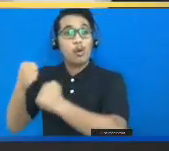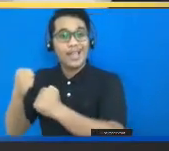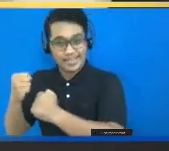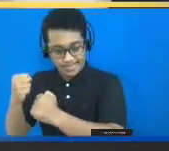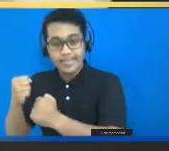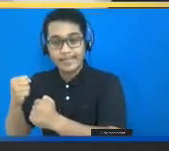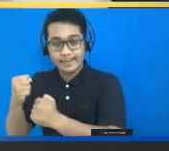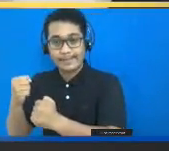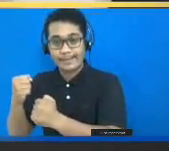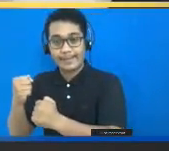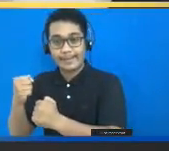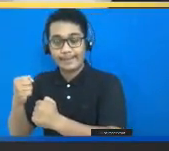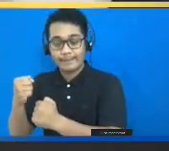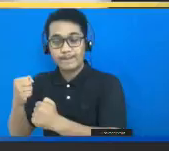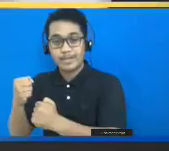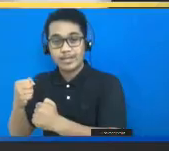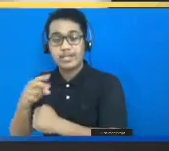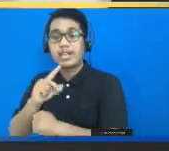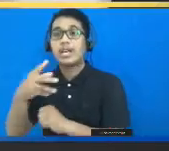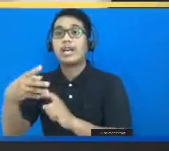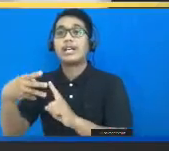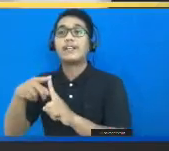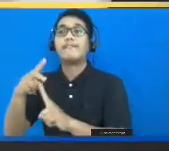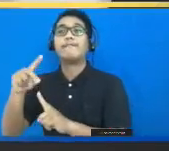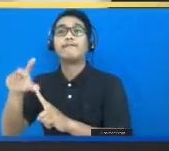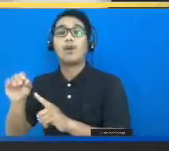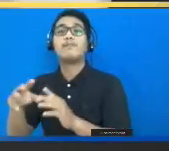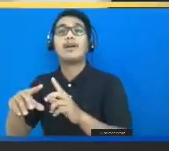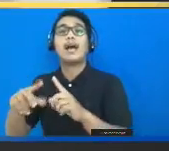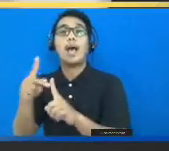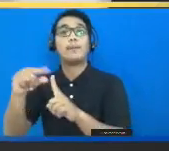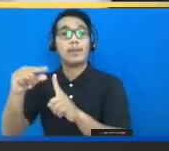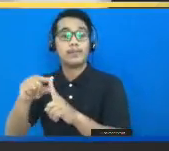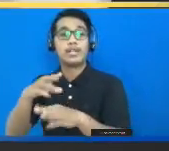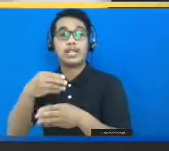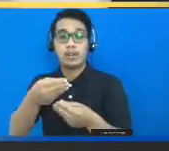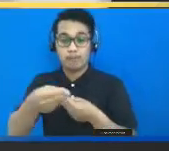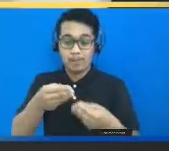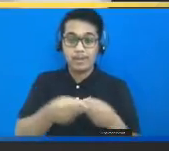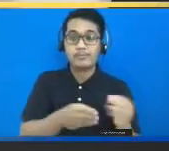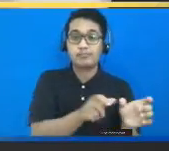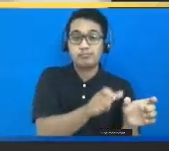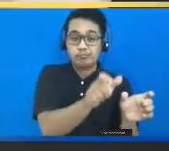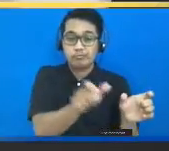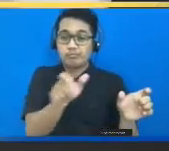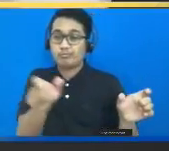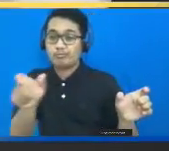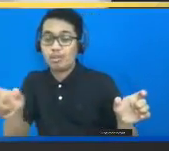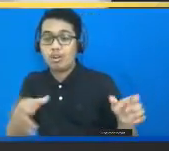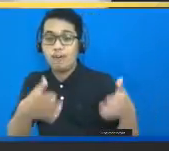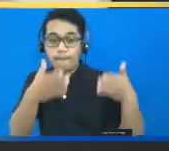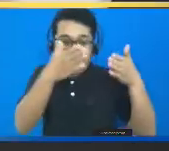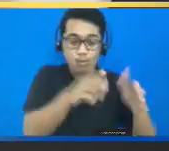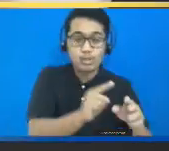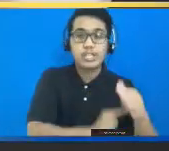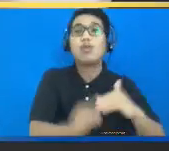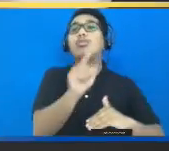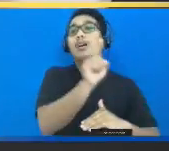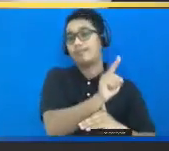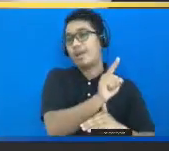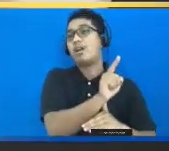itu ya dengar atau HPP belanja kita juga secara pararel kita sangat berhati-hati fokus prioritas gitu ya